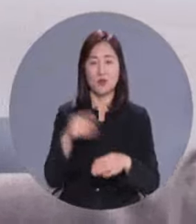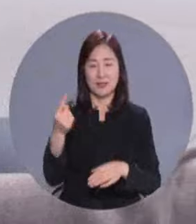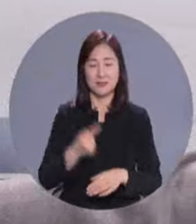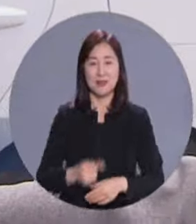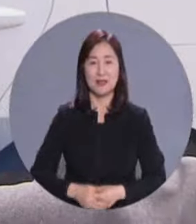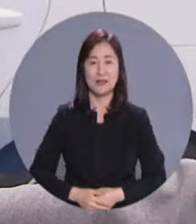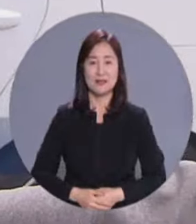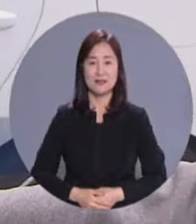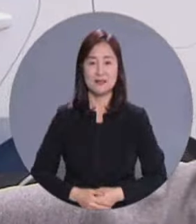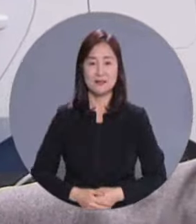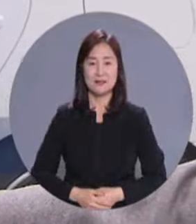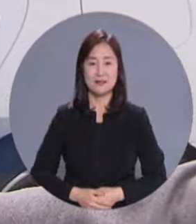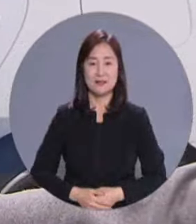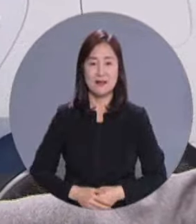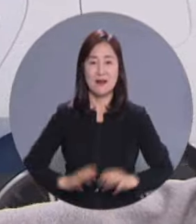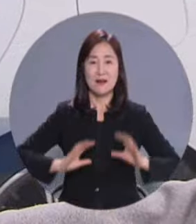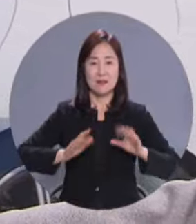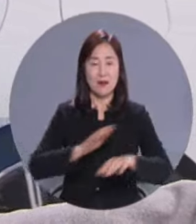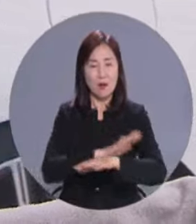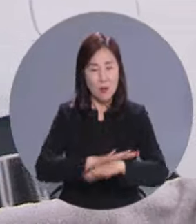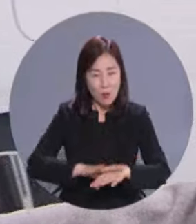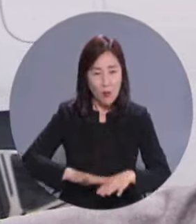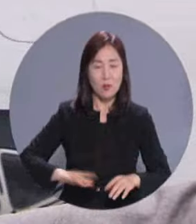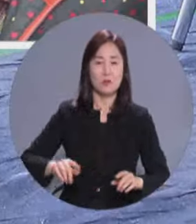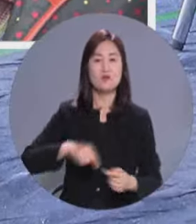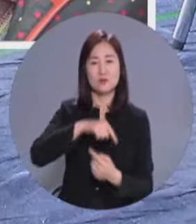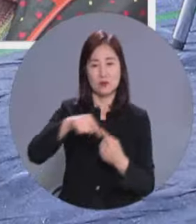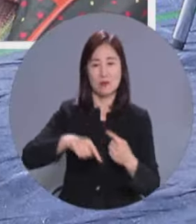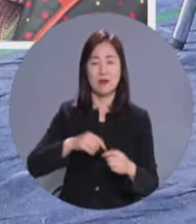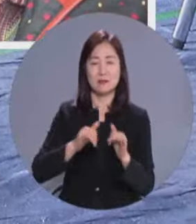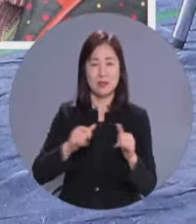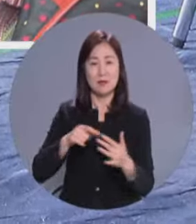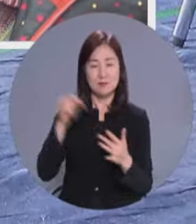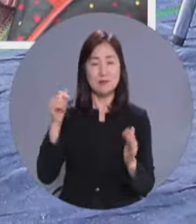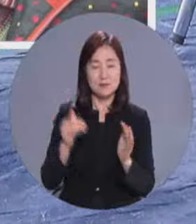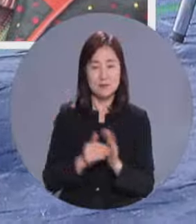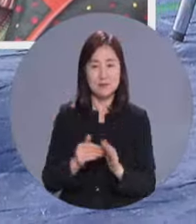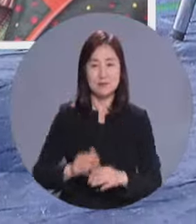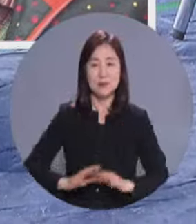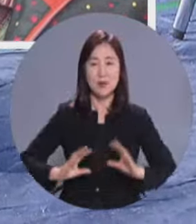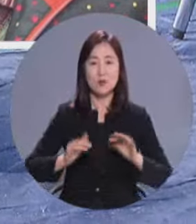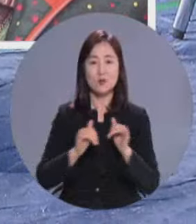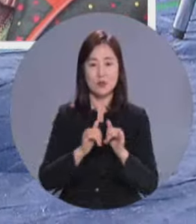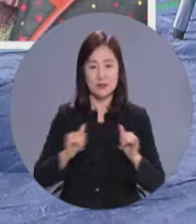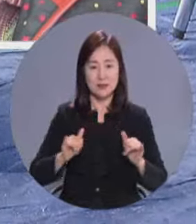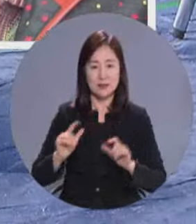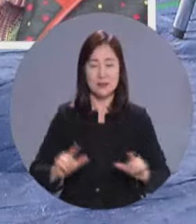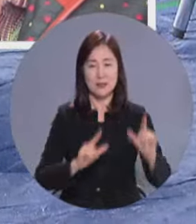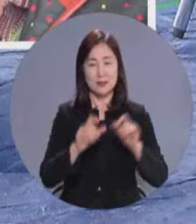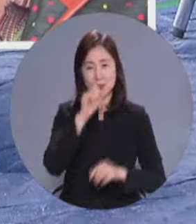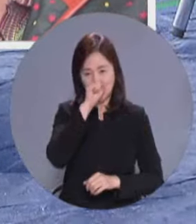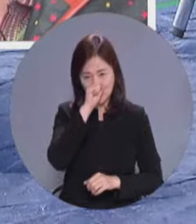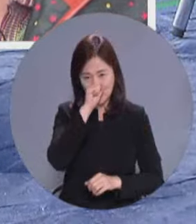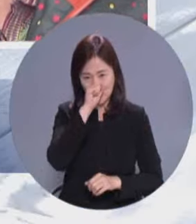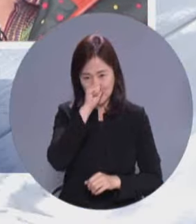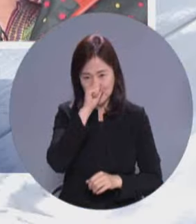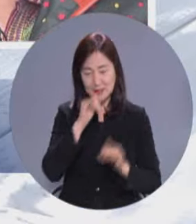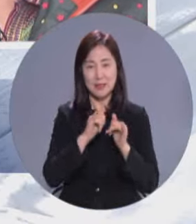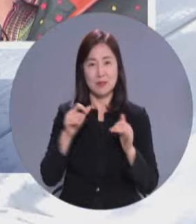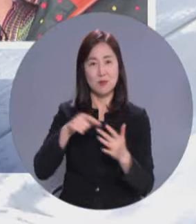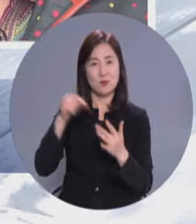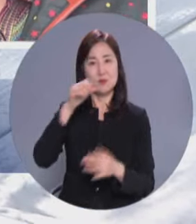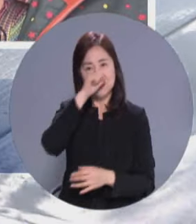왔어 아 나라 잘 운영해 사람 찍었어 국민들 뭐 좀 살기 편안하고 좋은 분이